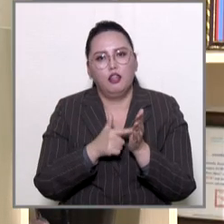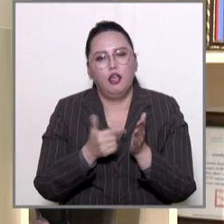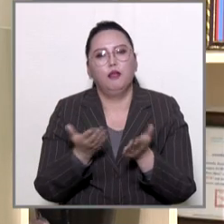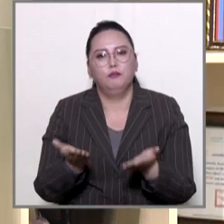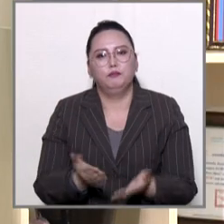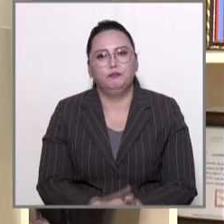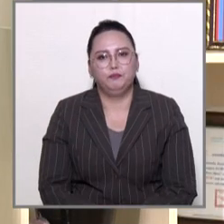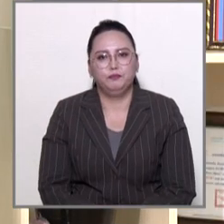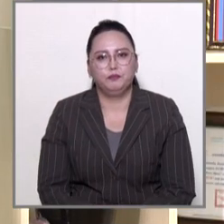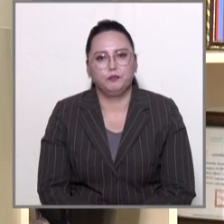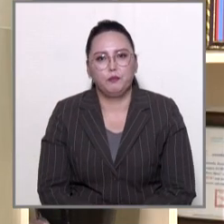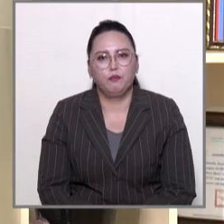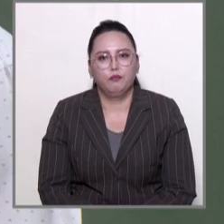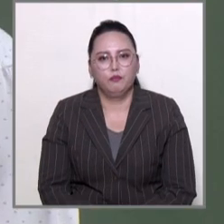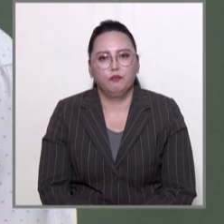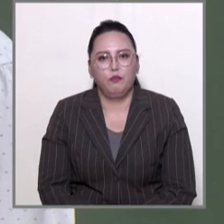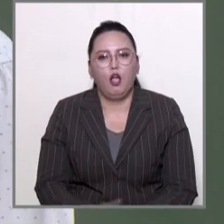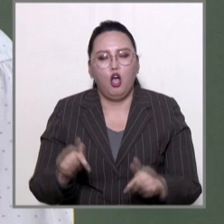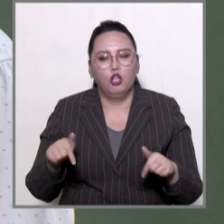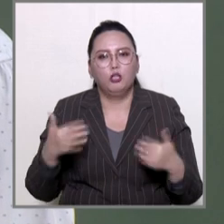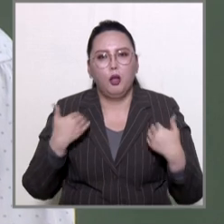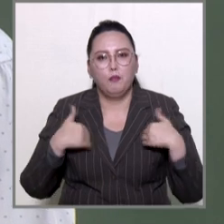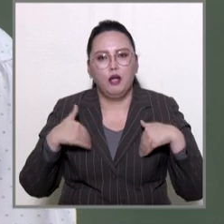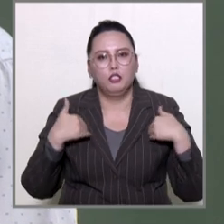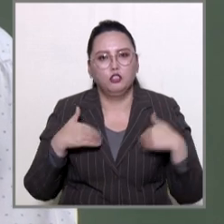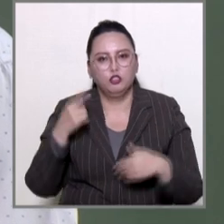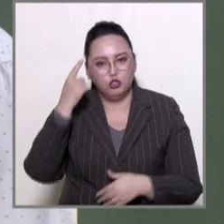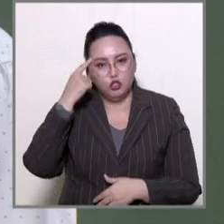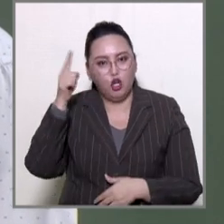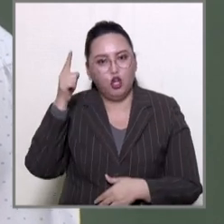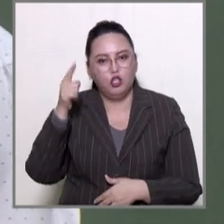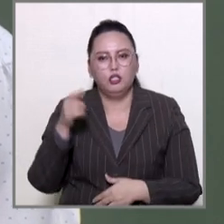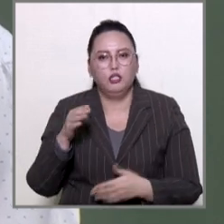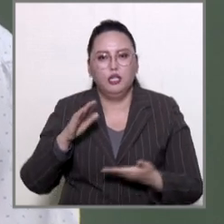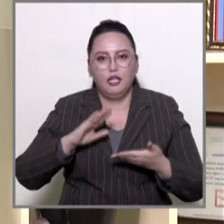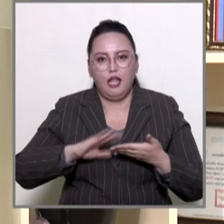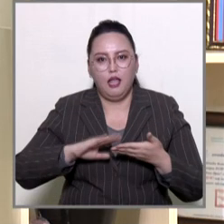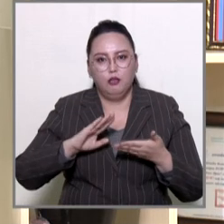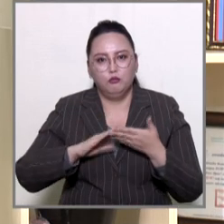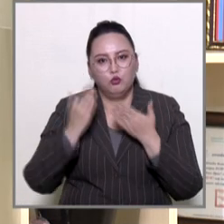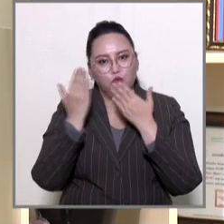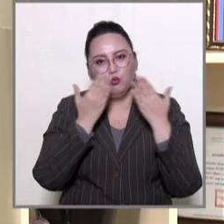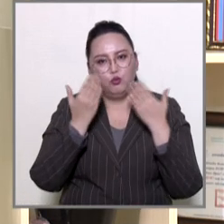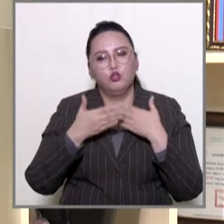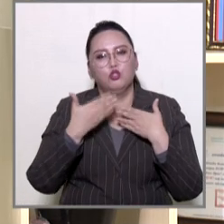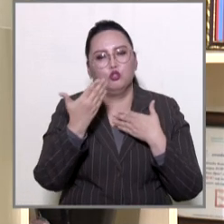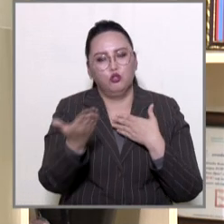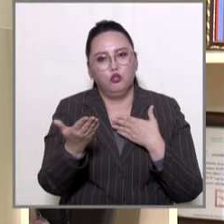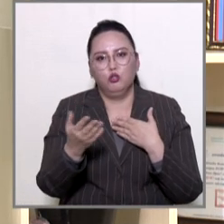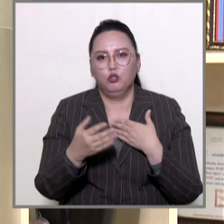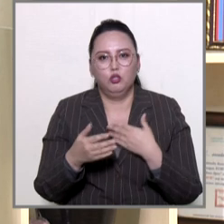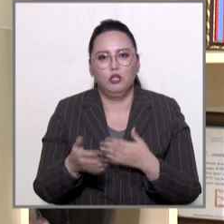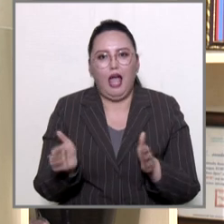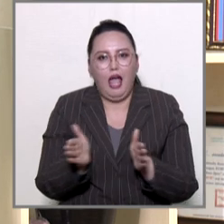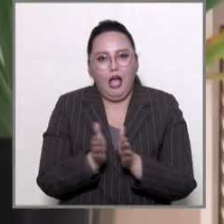зохиолыг тавьж ярьж өгнө. Та бүхэн маань бүгдээрээ энэ зохиолыг дагаж уншаад энэ зохиол дээр мэдхгүй үгийг